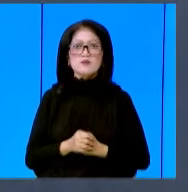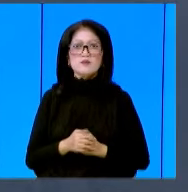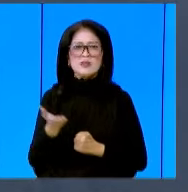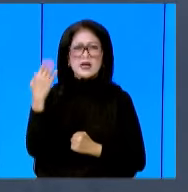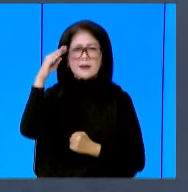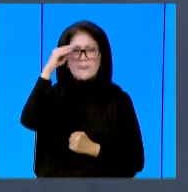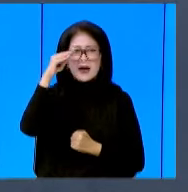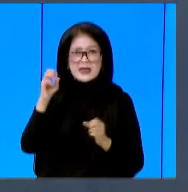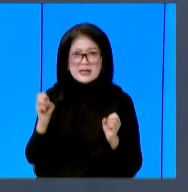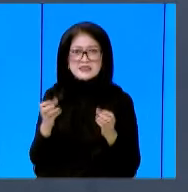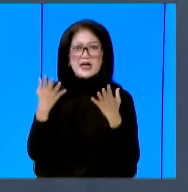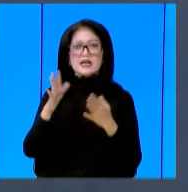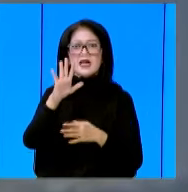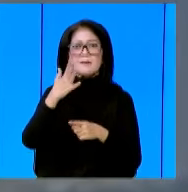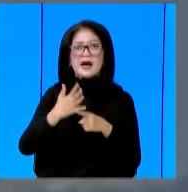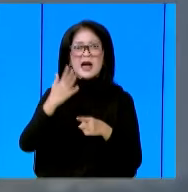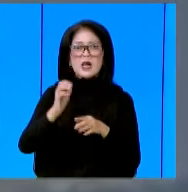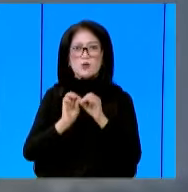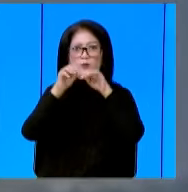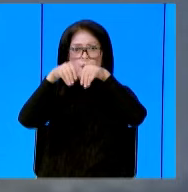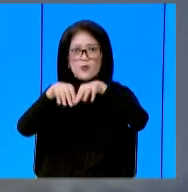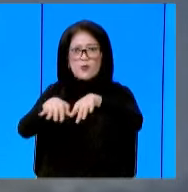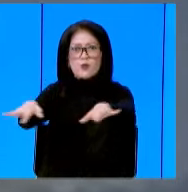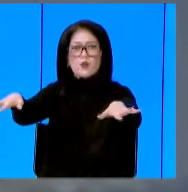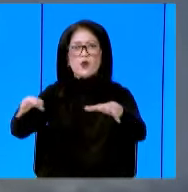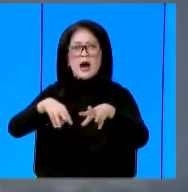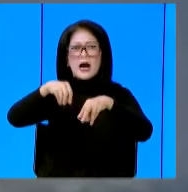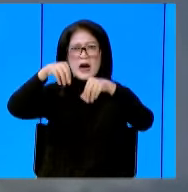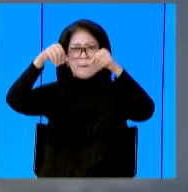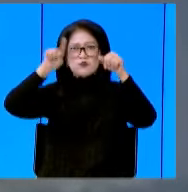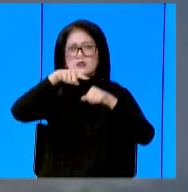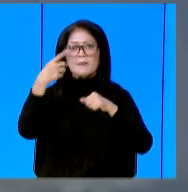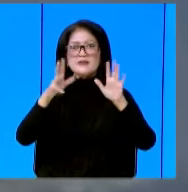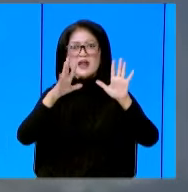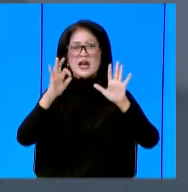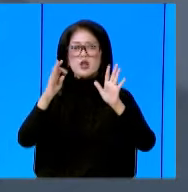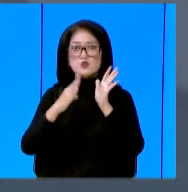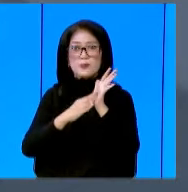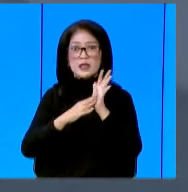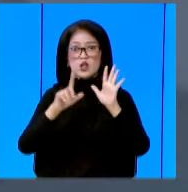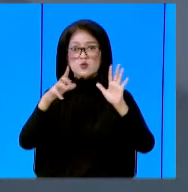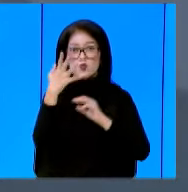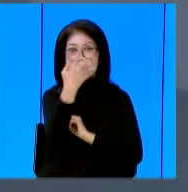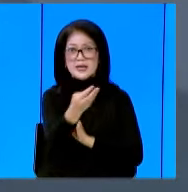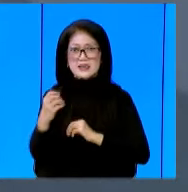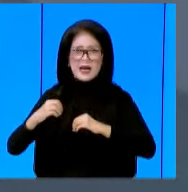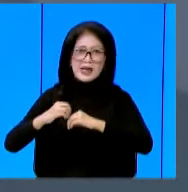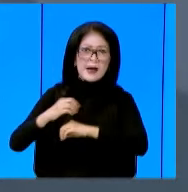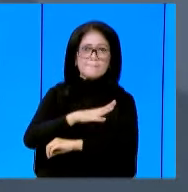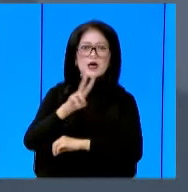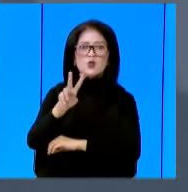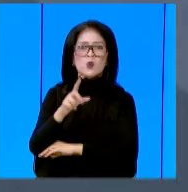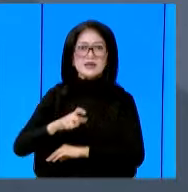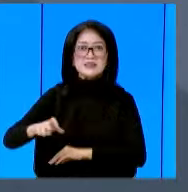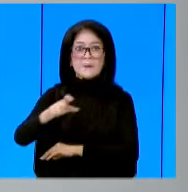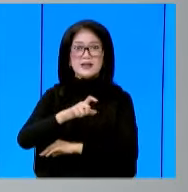Sejak pagi tadi sudah terjadi 5 kali erupsi dengan ketinggian kolom abu hingga 900 meter. 7 desa di 2 kecamatan pun